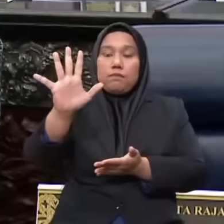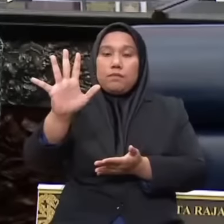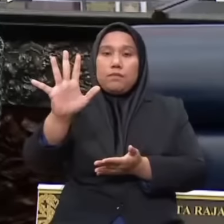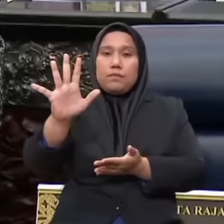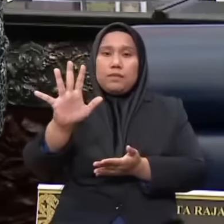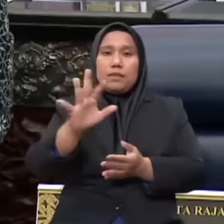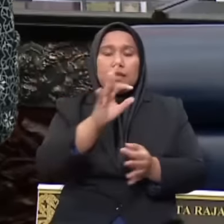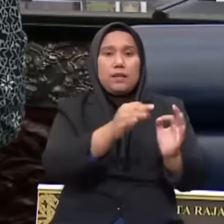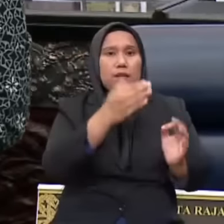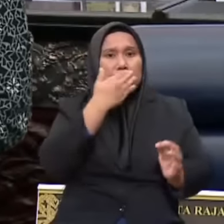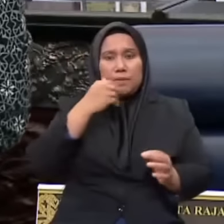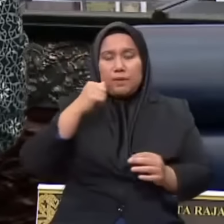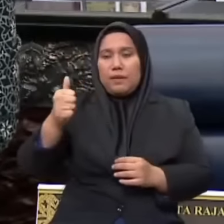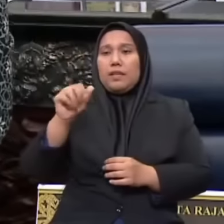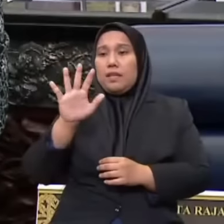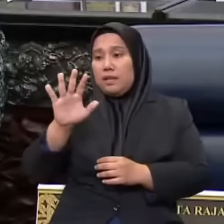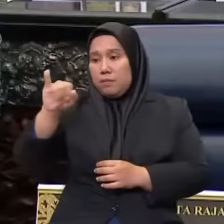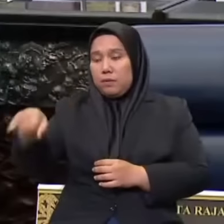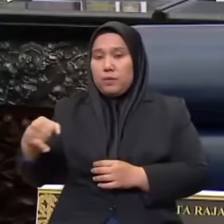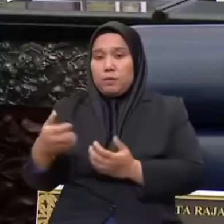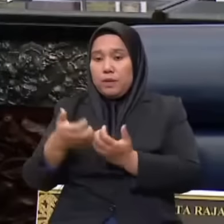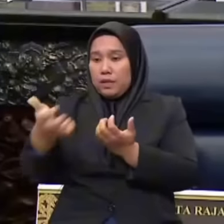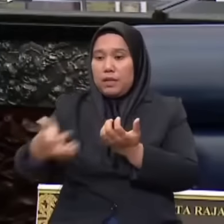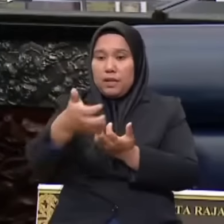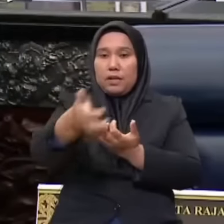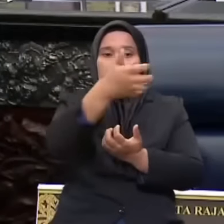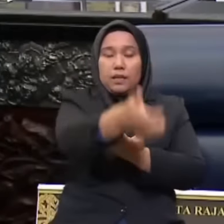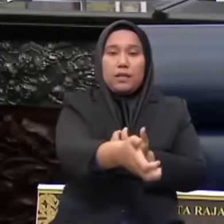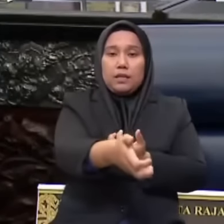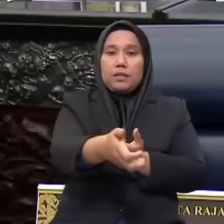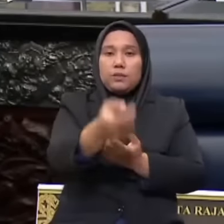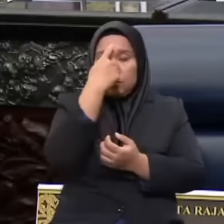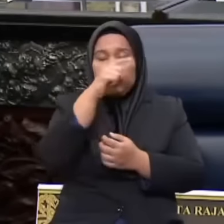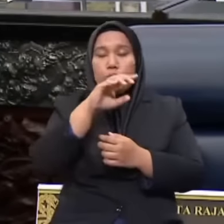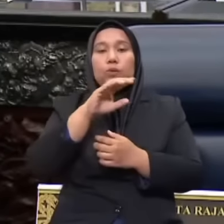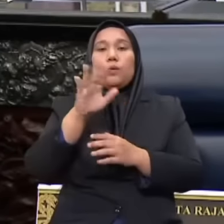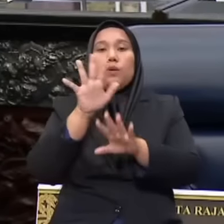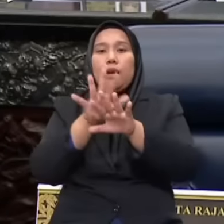itu diagihkan kepada lebih ramai penerima-penerima?